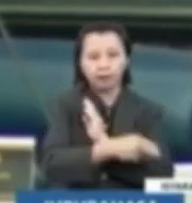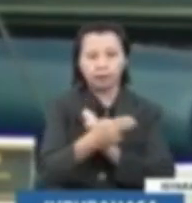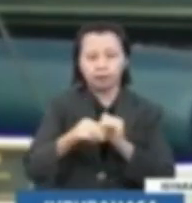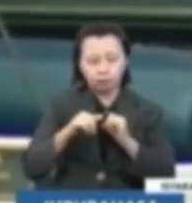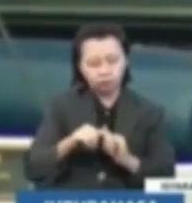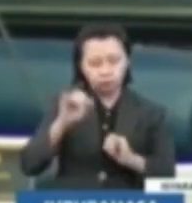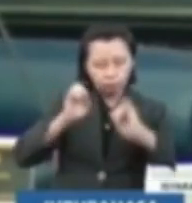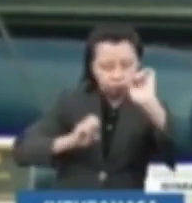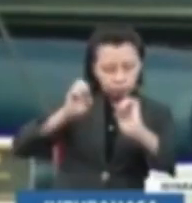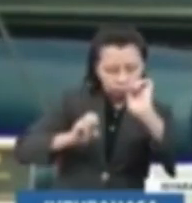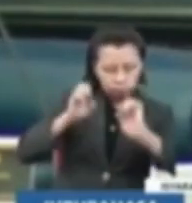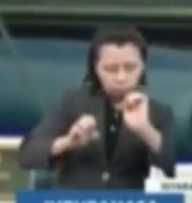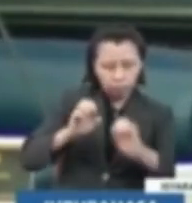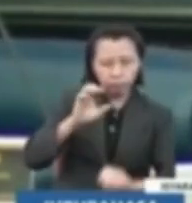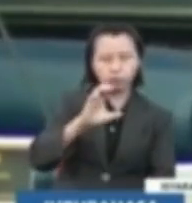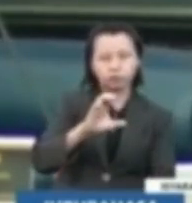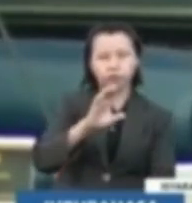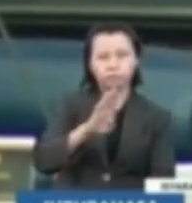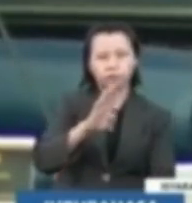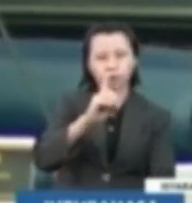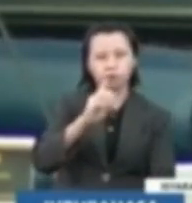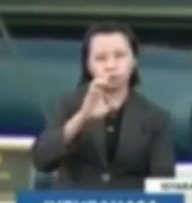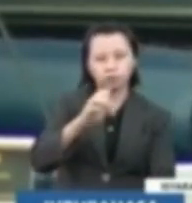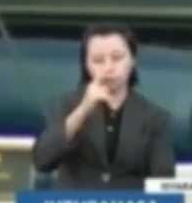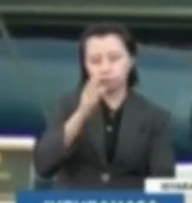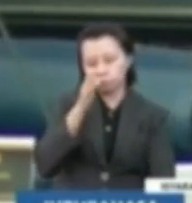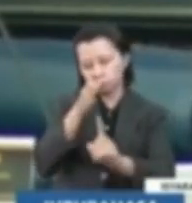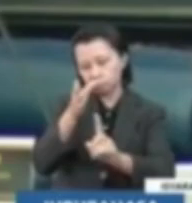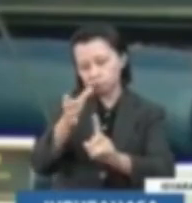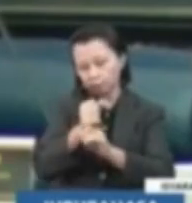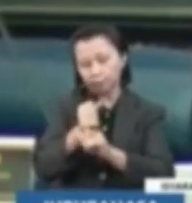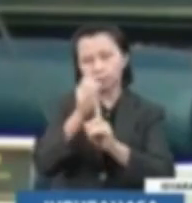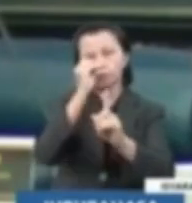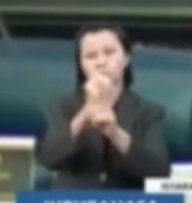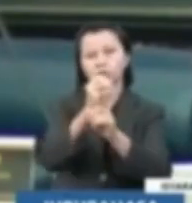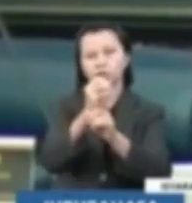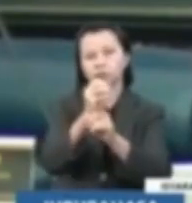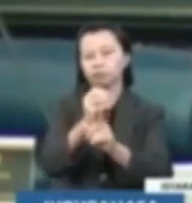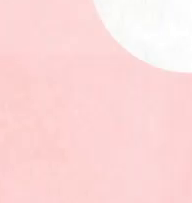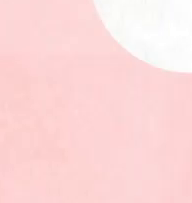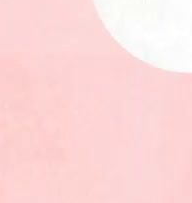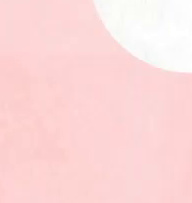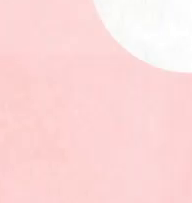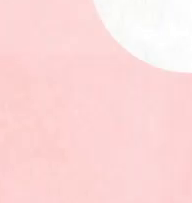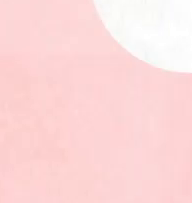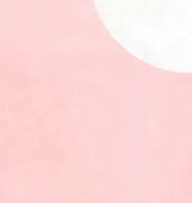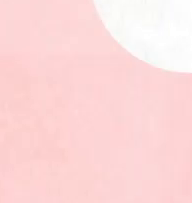menilai secara aktif potensi CBDC untuk mencapai objektif dasar awam. Terima kasih.